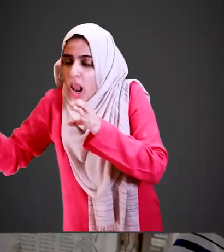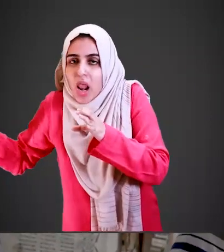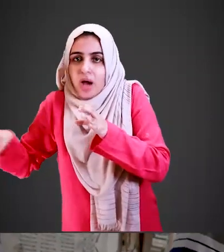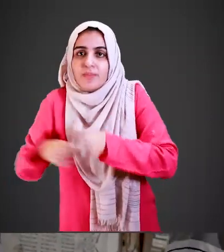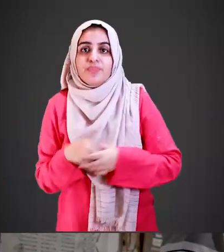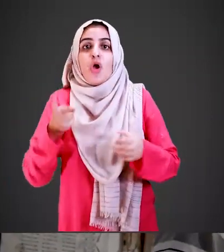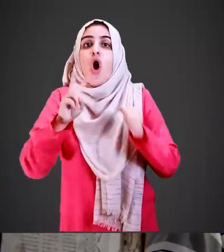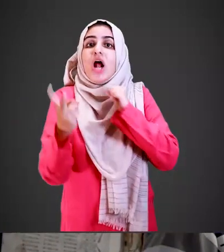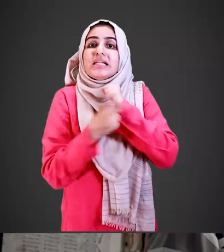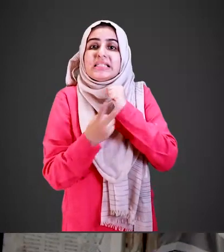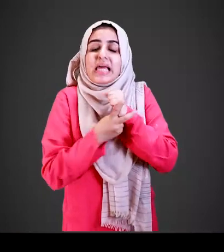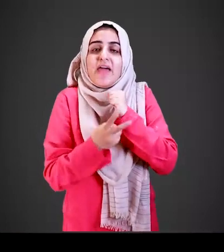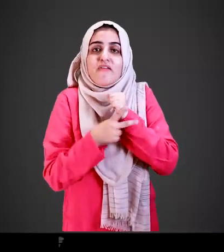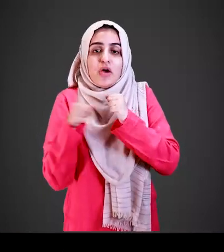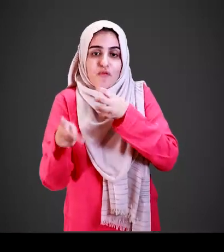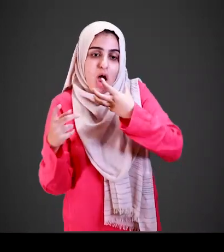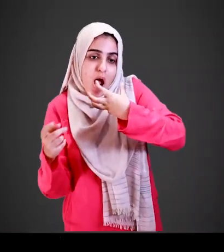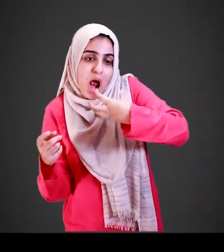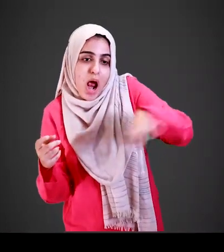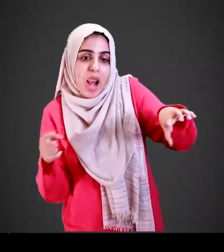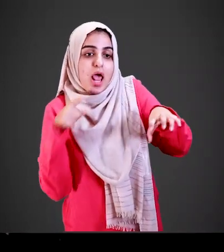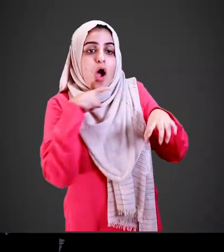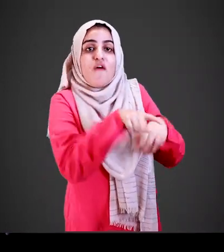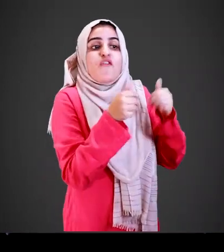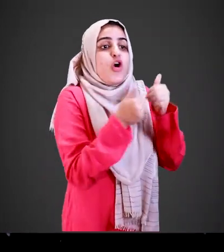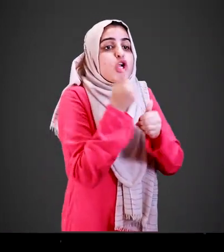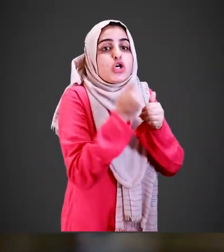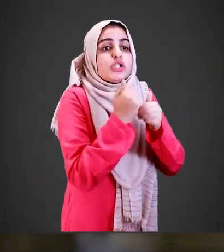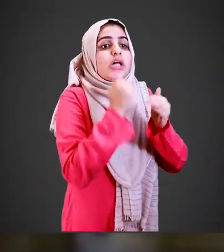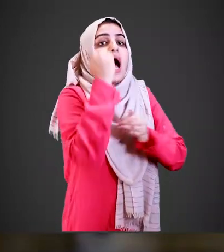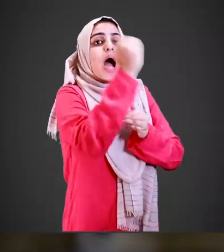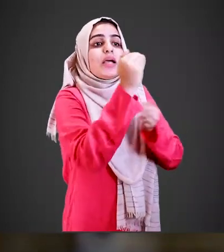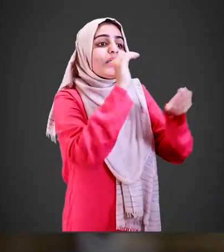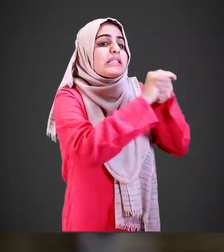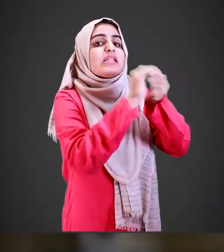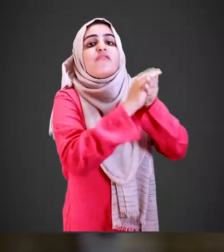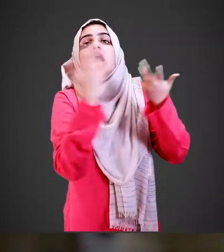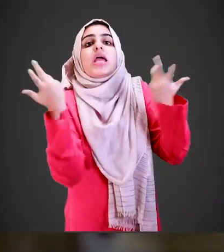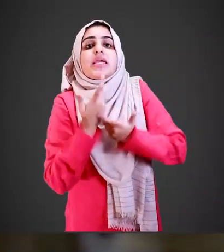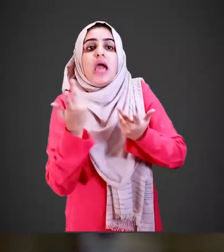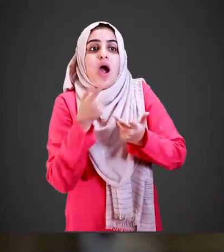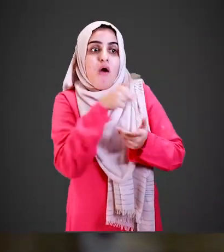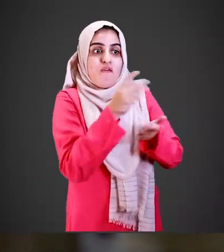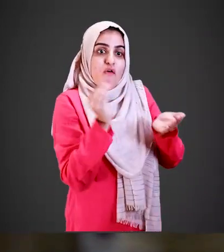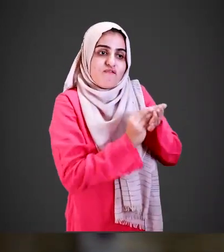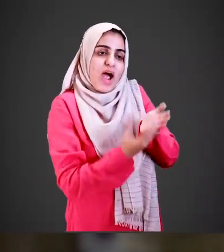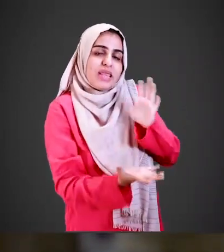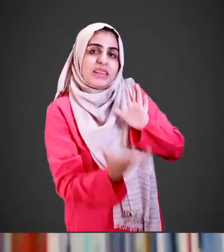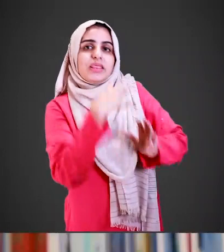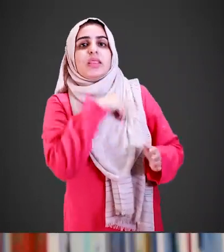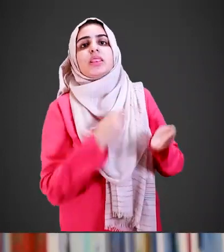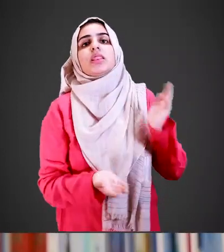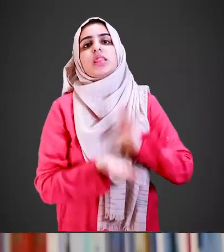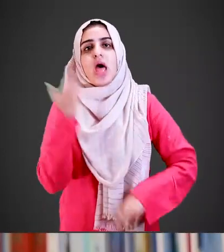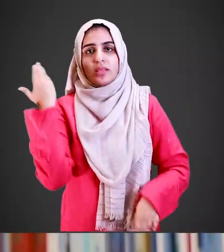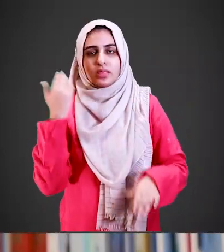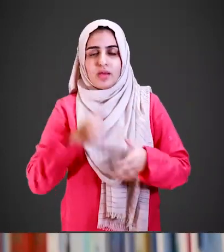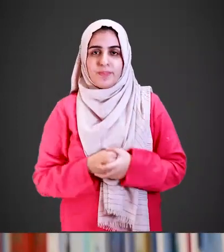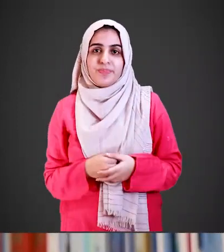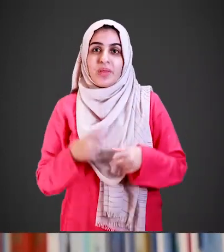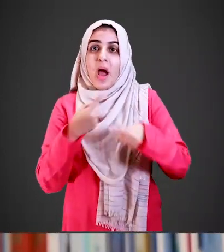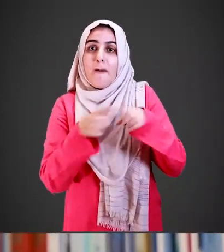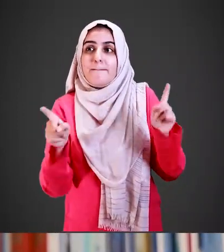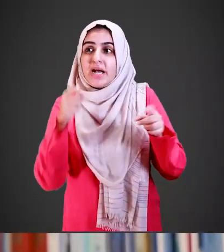اور جو بچیں گے سیونگ ہے، اس سیونگ کو اس نے کیسے یوٹیلائز کرنا ہے، کہاں رکھنا ہے تاکہ وہ زیادہ سے زیادہ منافع حاصل کر سکے۔ لیکن